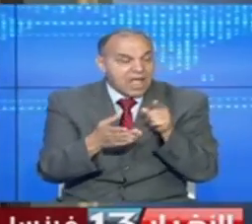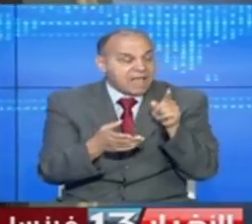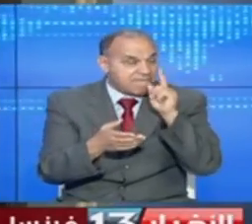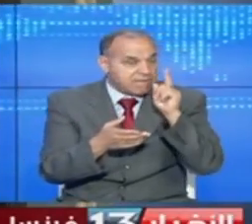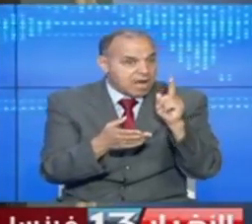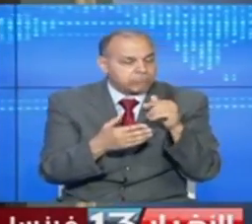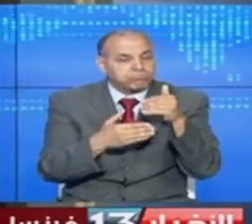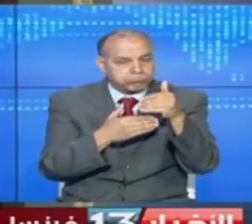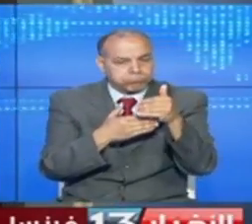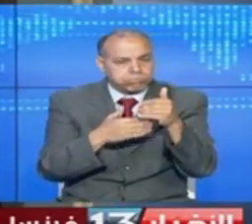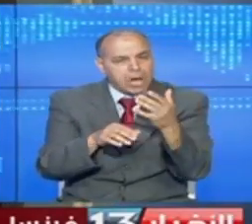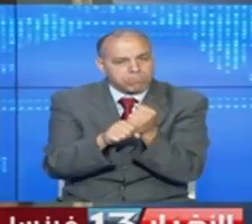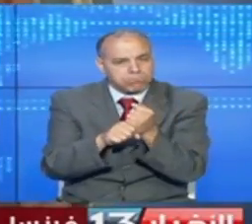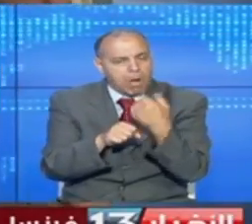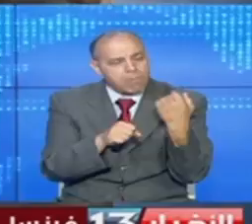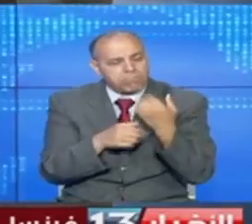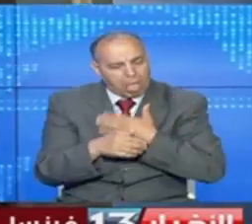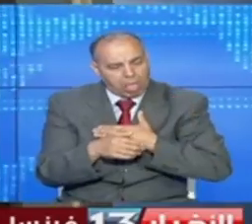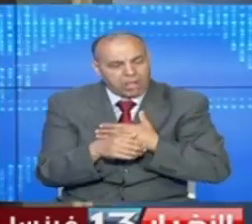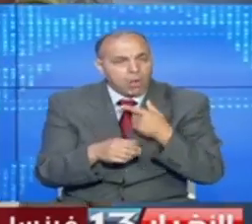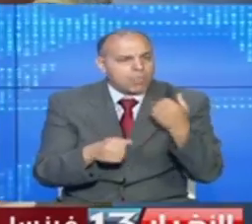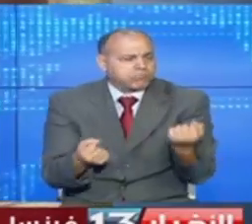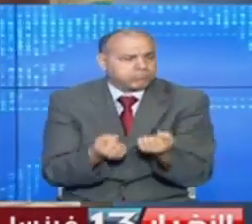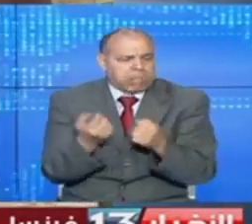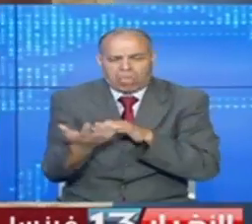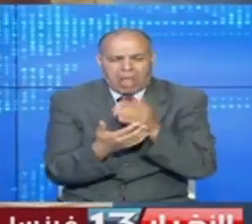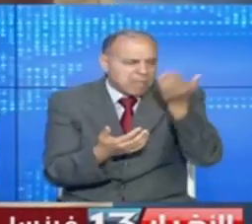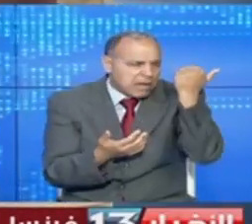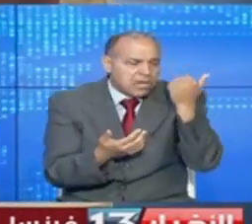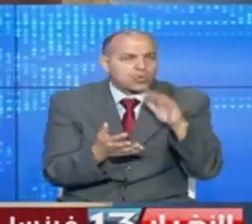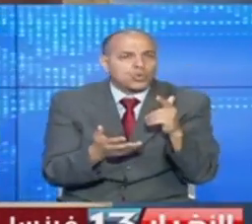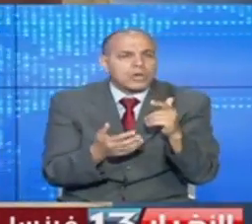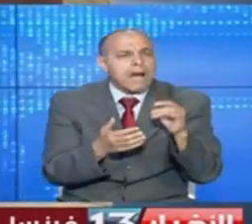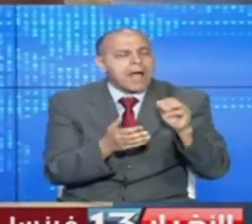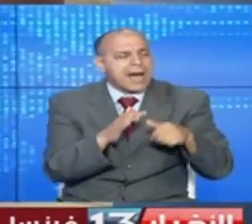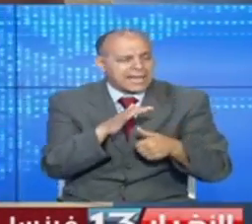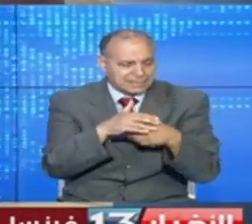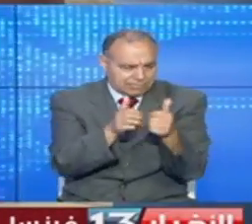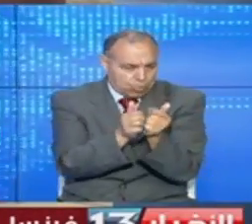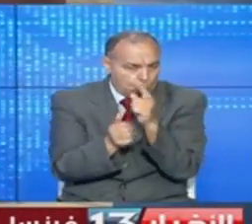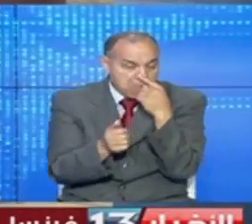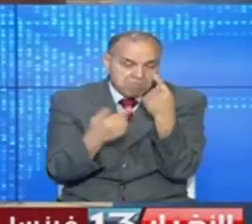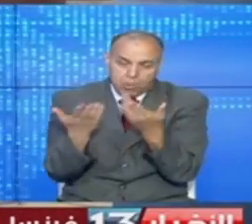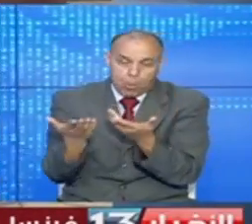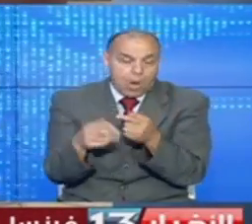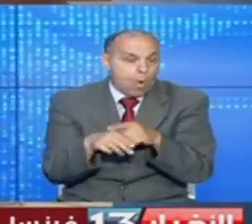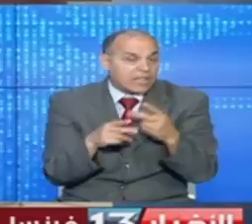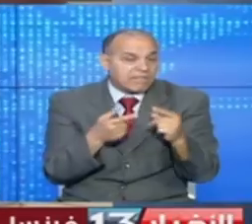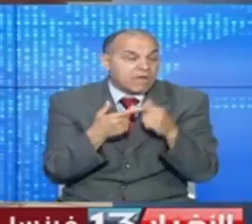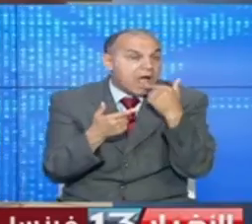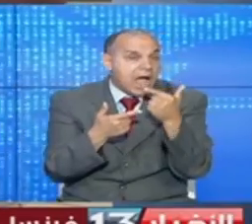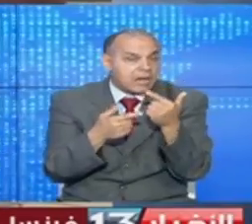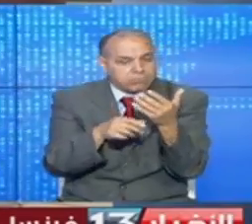إيدالغو قدما نحو تحقيق فوز مريح بعد حملة فوضوية من قبل ماكرون وحزبه، ومن المتوقع في الوقت نفسه